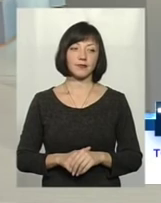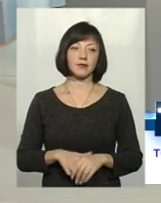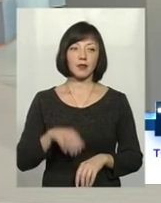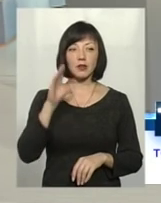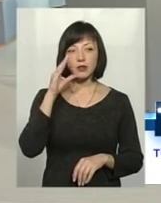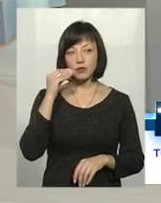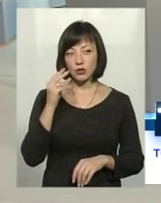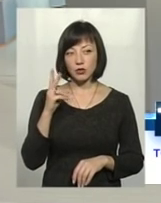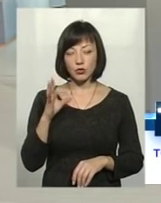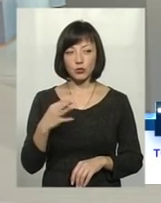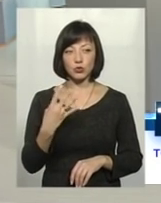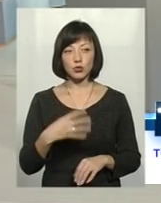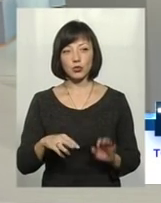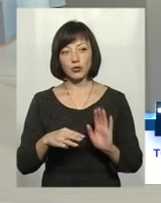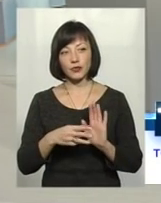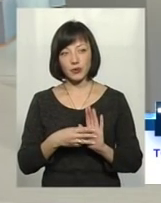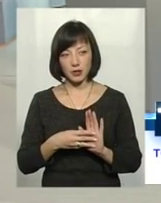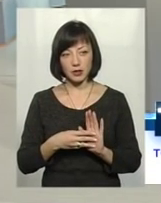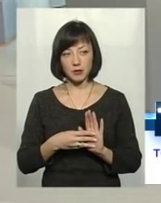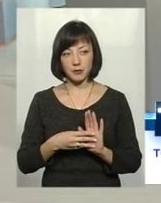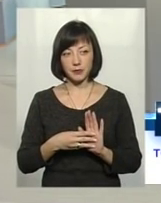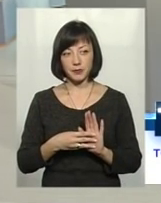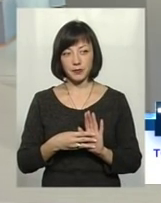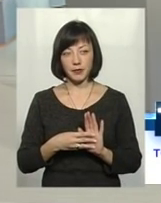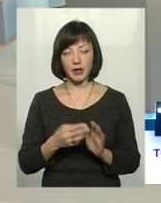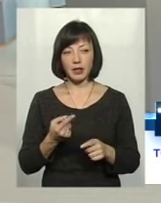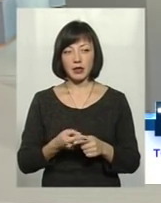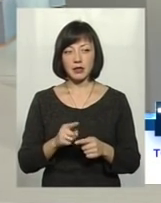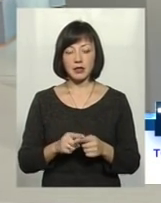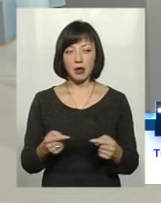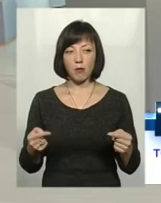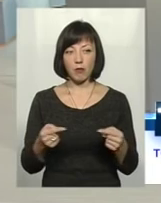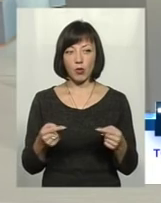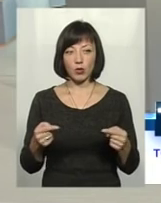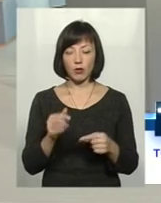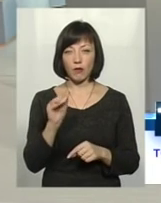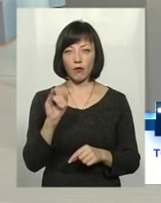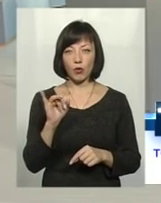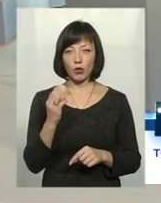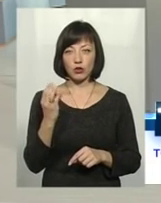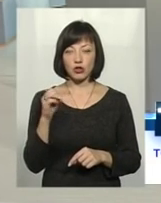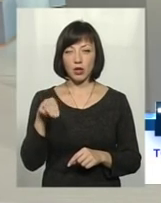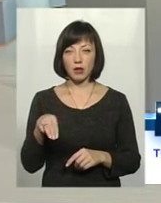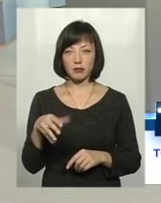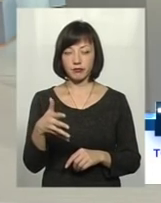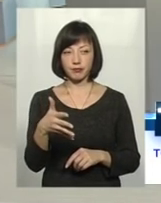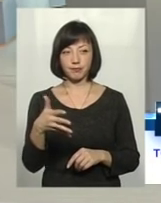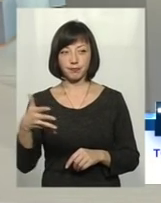Шевченко, 48. Це проти фуршета, будинок п'ятиетажний.